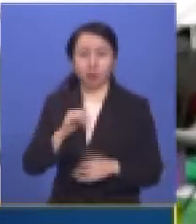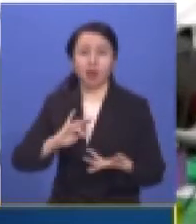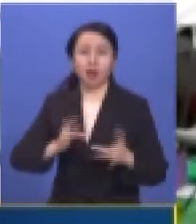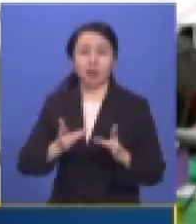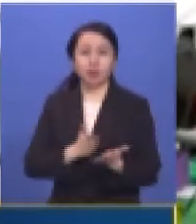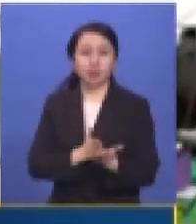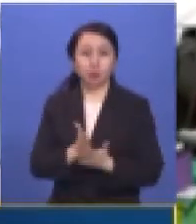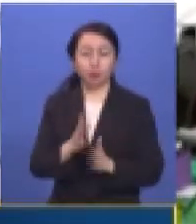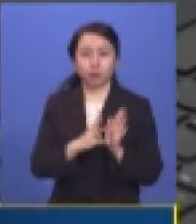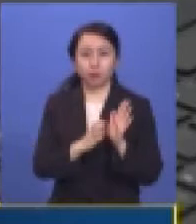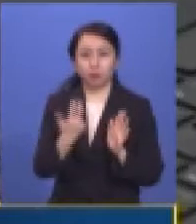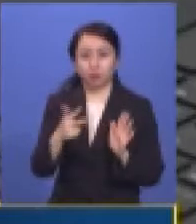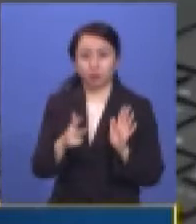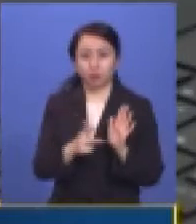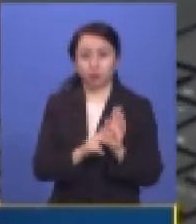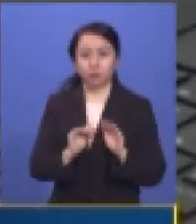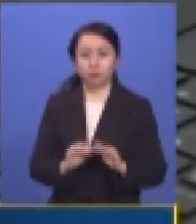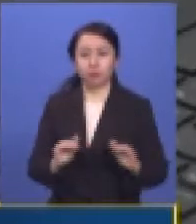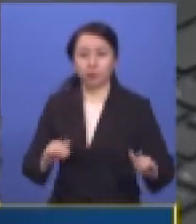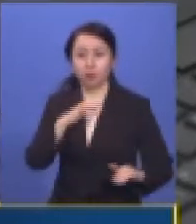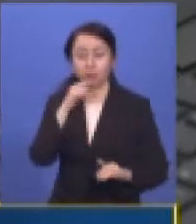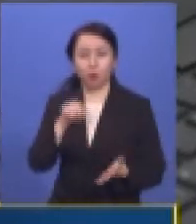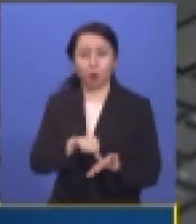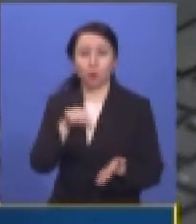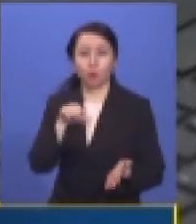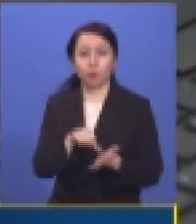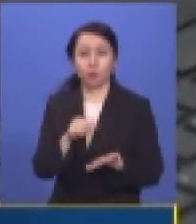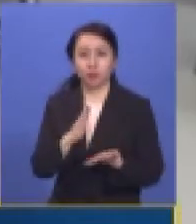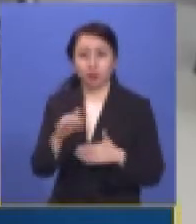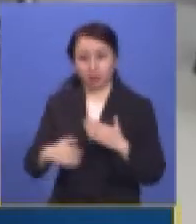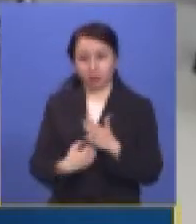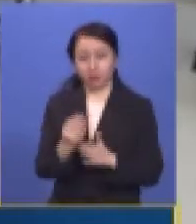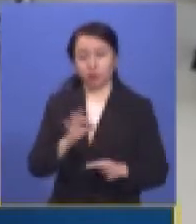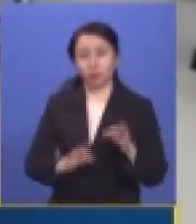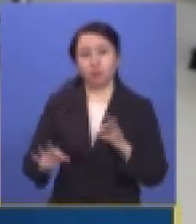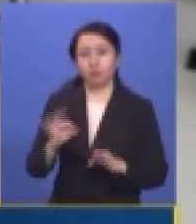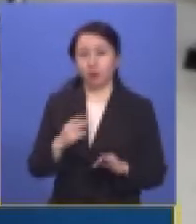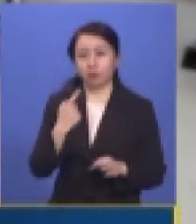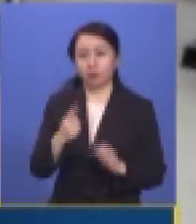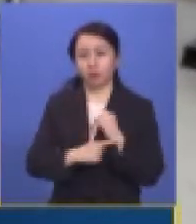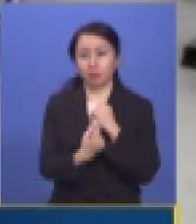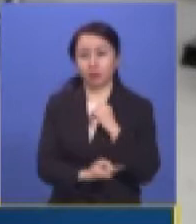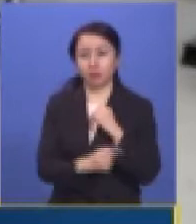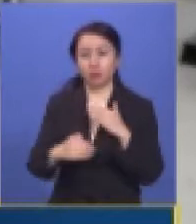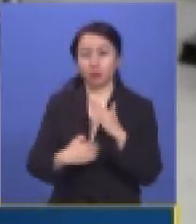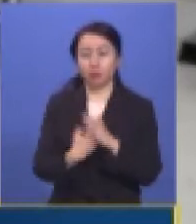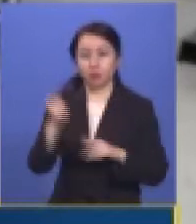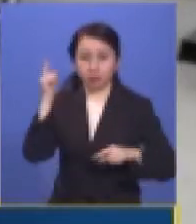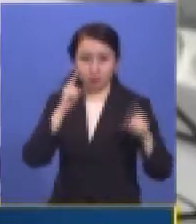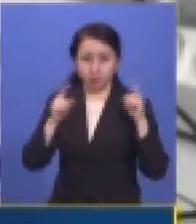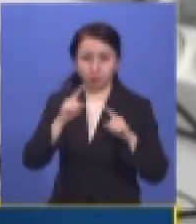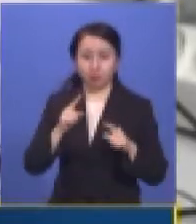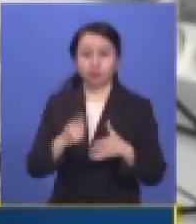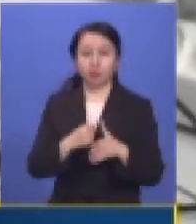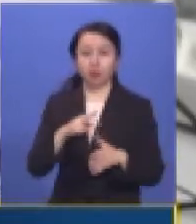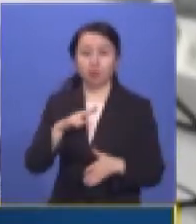IT-направлению составил 938 детей. Многие из них участвуют в создании инновационных проектов. Одна из последних новаторских разработок